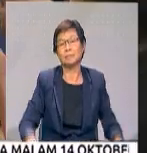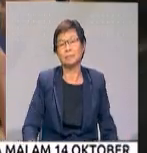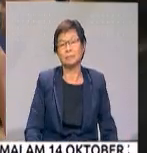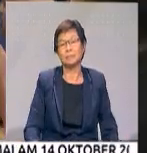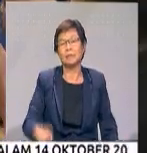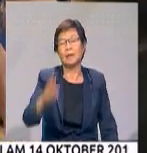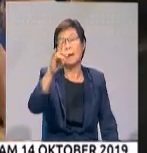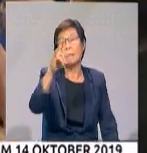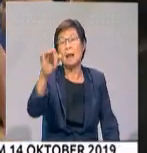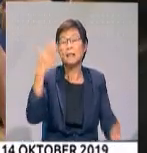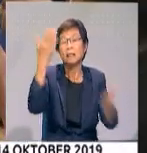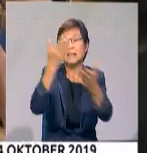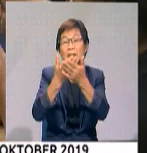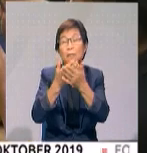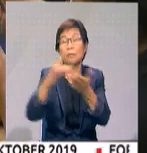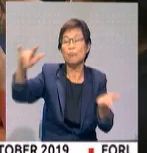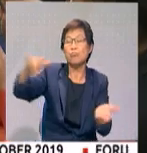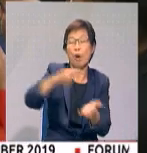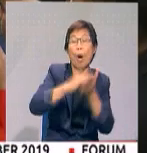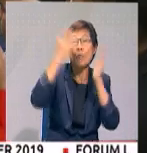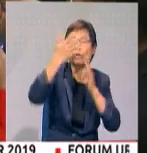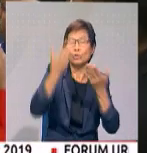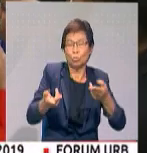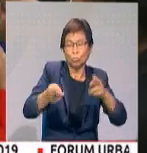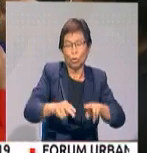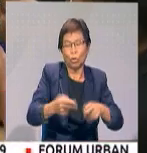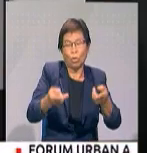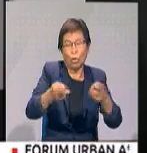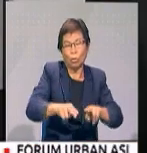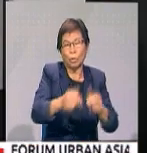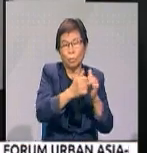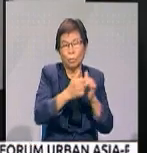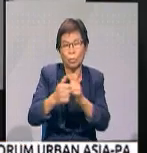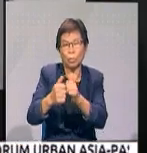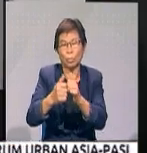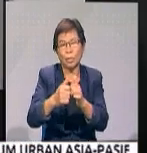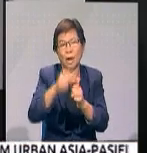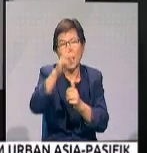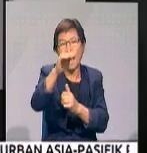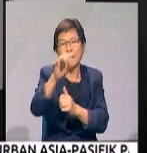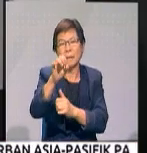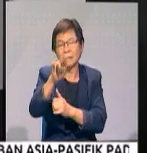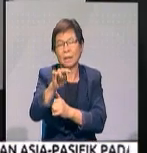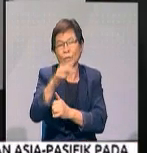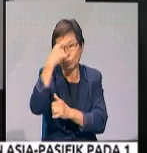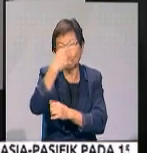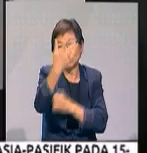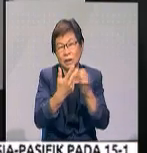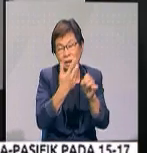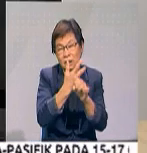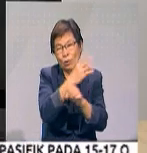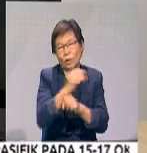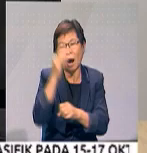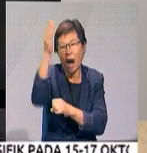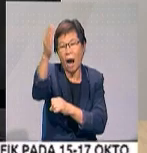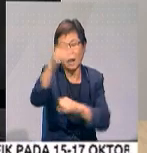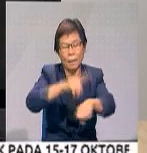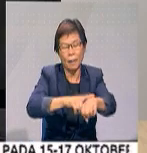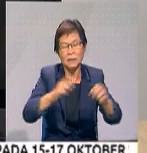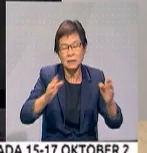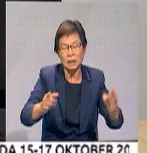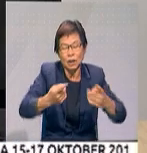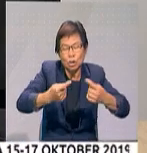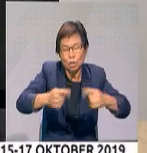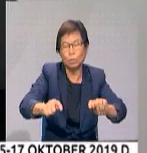Miller tiba di Malaysia semalam dan telah menandatangani kontrak bersama Majlis Sukan Negara MSN untuk 3 tahun dan akan melalui tempoh